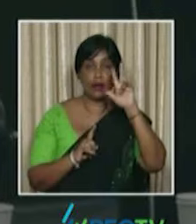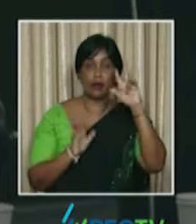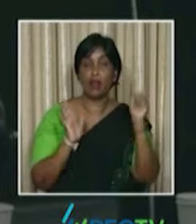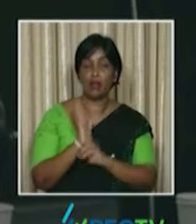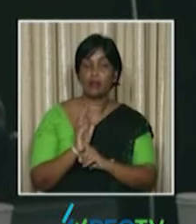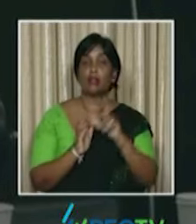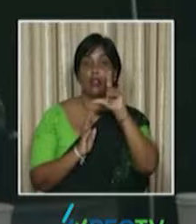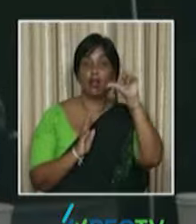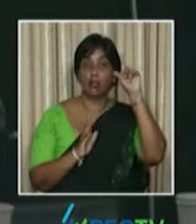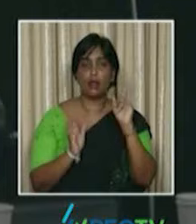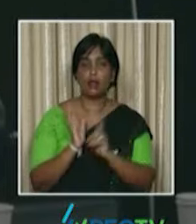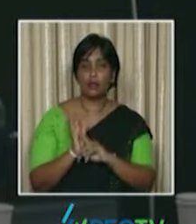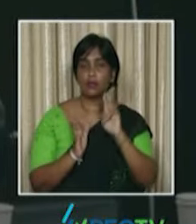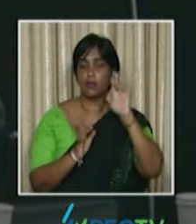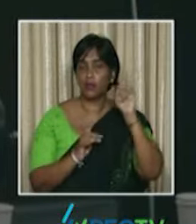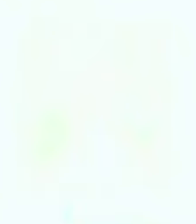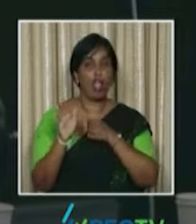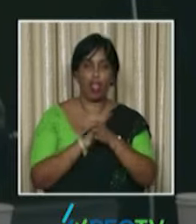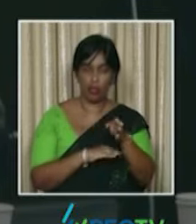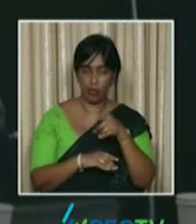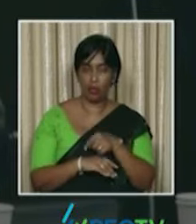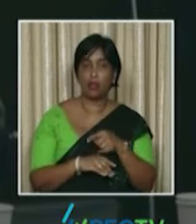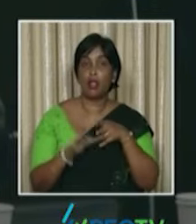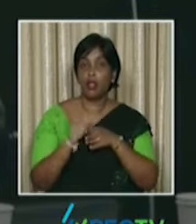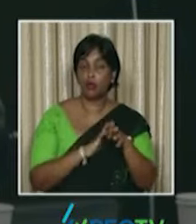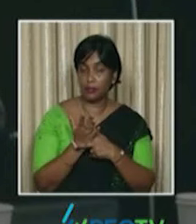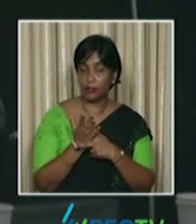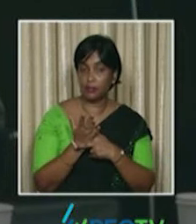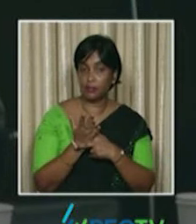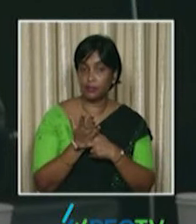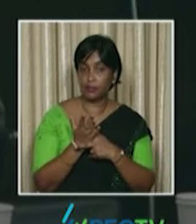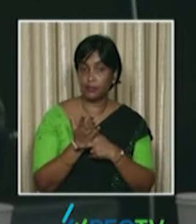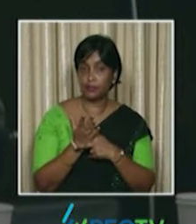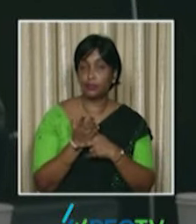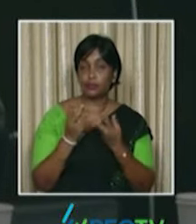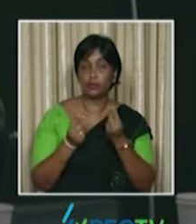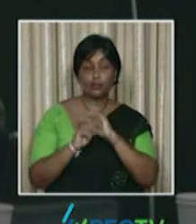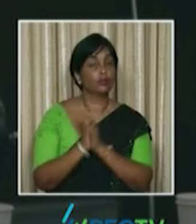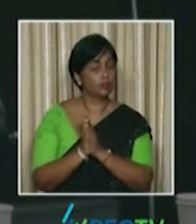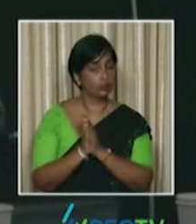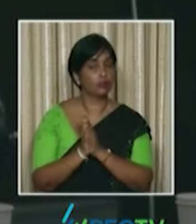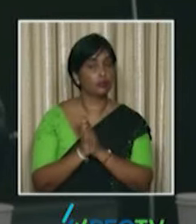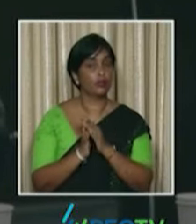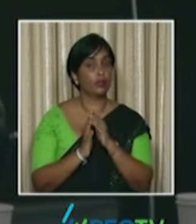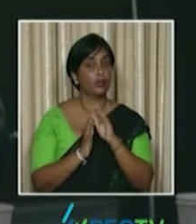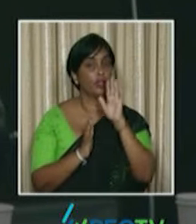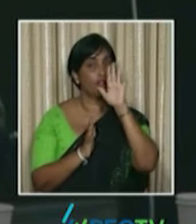38ක මහා දේවන්ත මූල්‍ය වංචාවක් ටිකට් ගහලා දිනවා ඒ ඇතුළු වෙන ටිකට් පොතේ ඒ නිකුතුවන් වල එකතුව ගත්තම